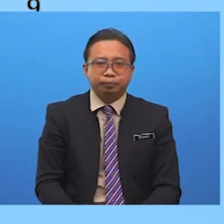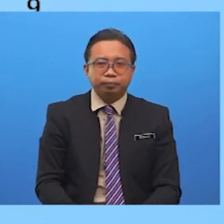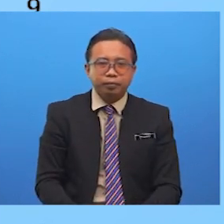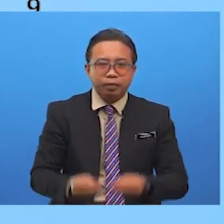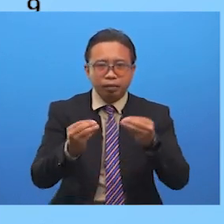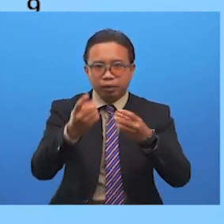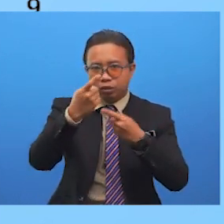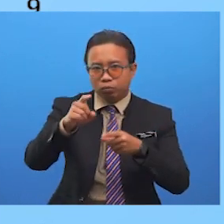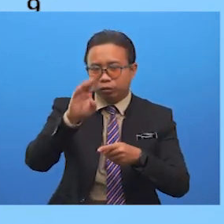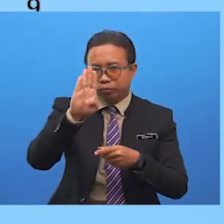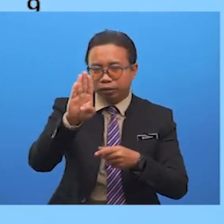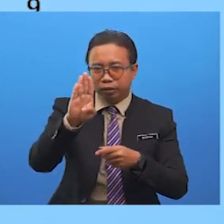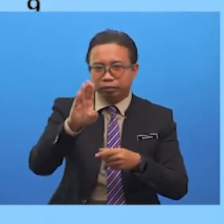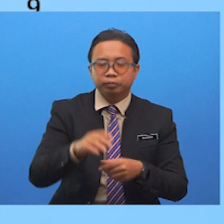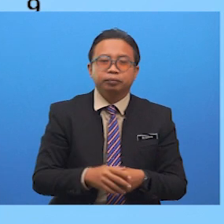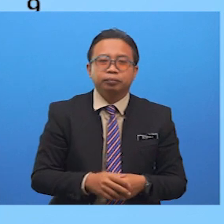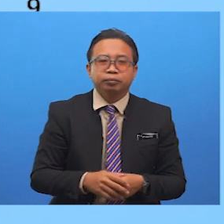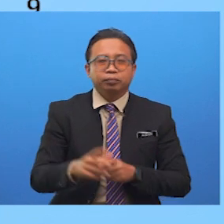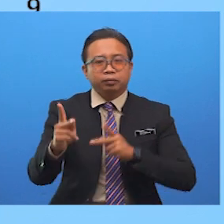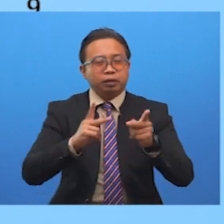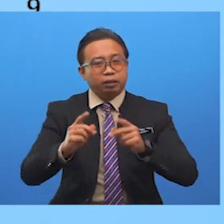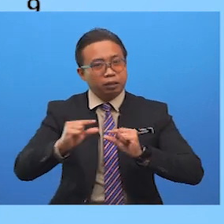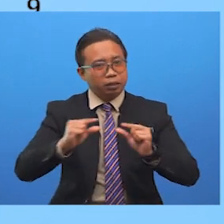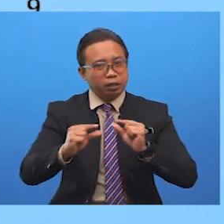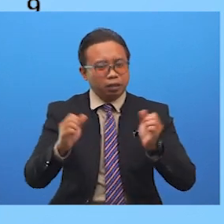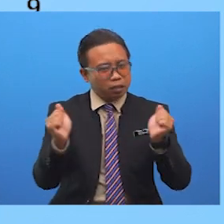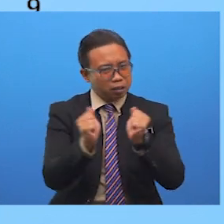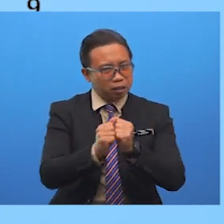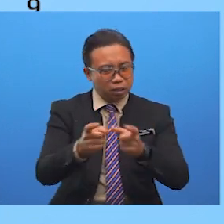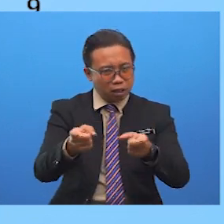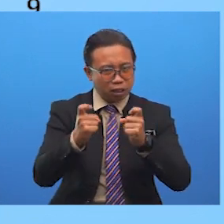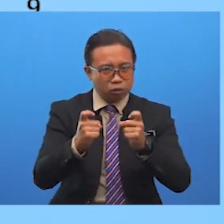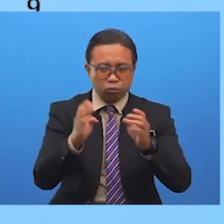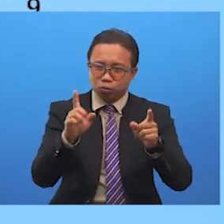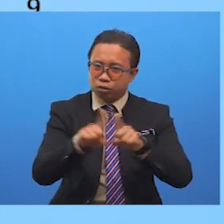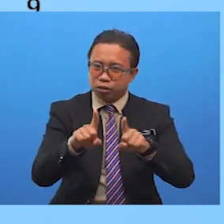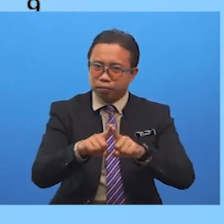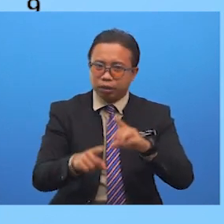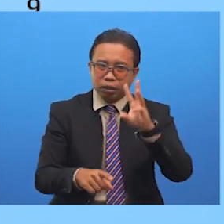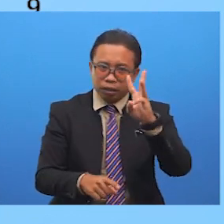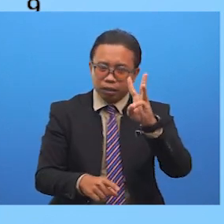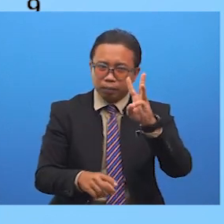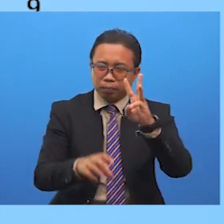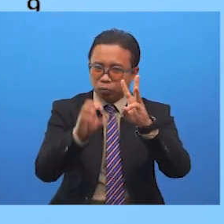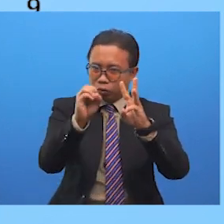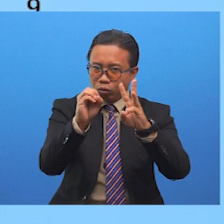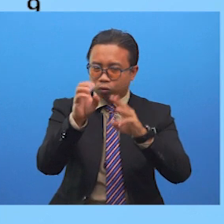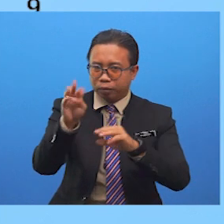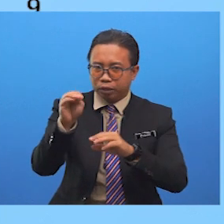bagi jawaban untuk di Pulau Kreta bergerak dengan laju seragam 60meter